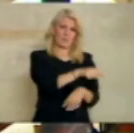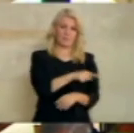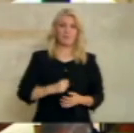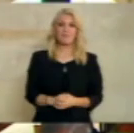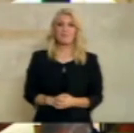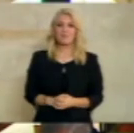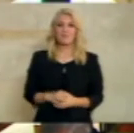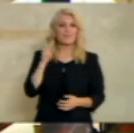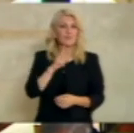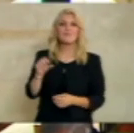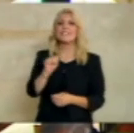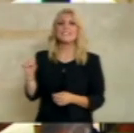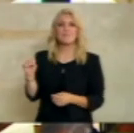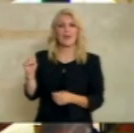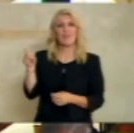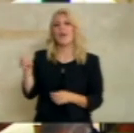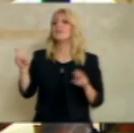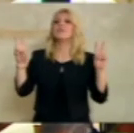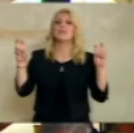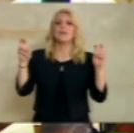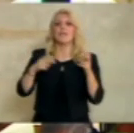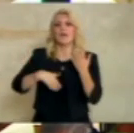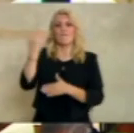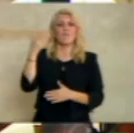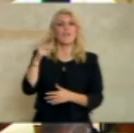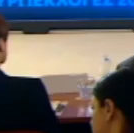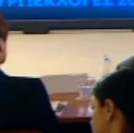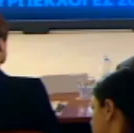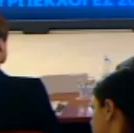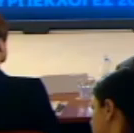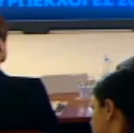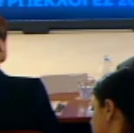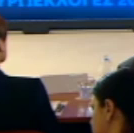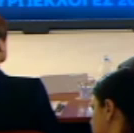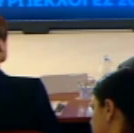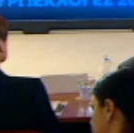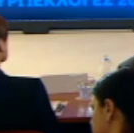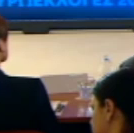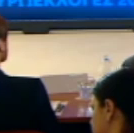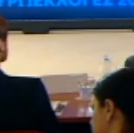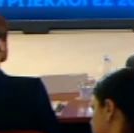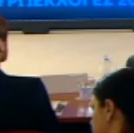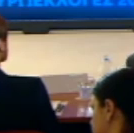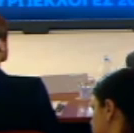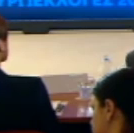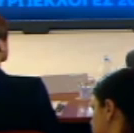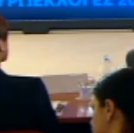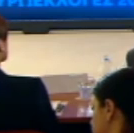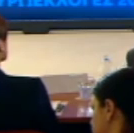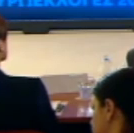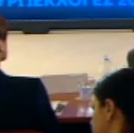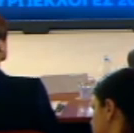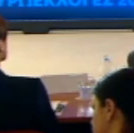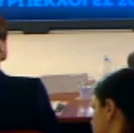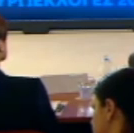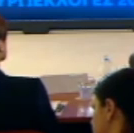Λευτέρης Κουρκουλός από Νέα Τηλεόραση Κρήτης. Καλή σας μέρα, κύριε Πρόεδρε. Στην Ελλάδα οι μικρές και πολύ μικρές επιχειρήσεις